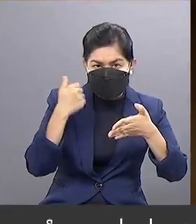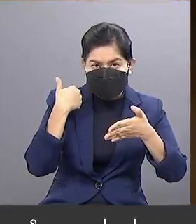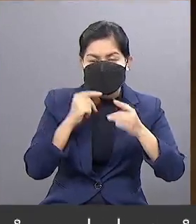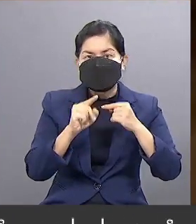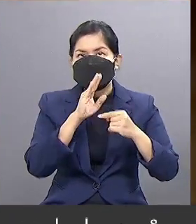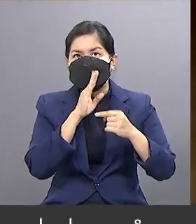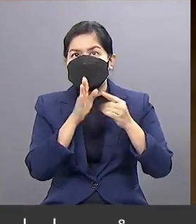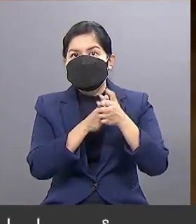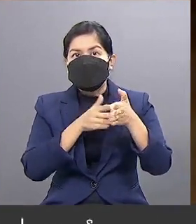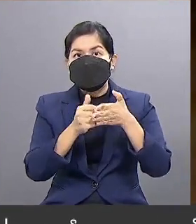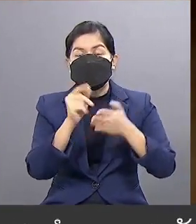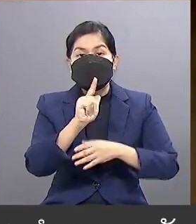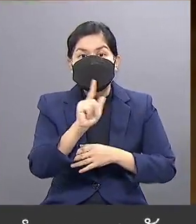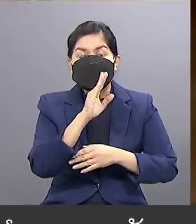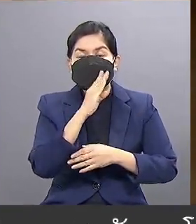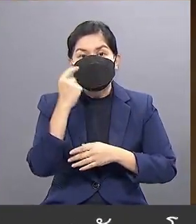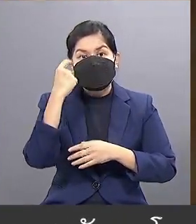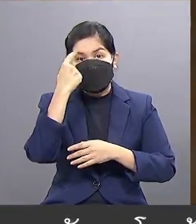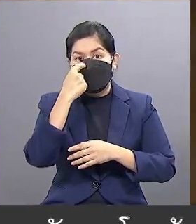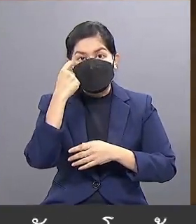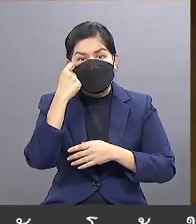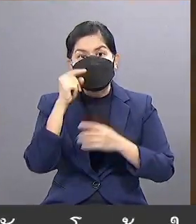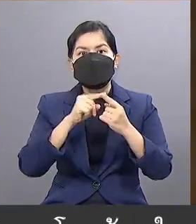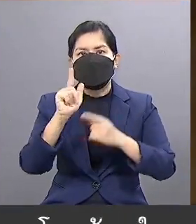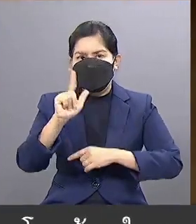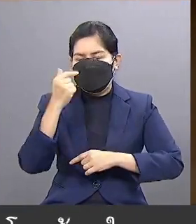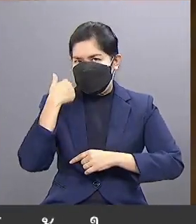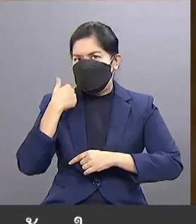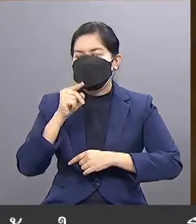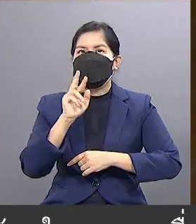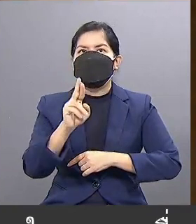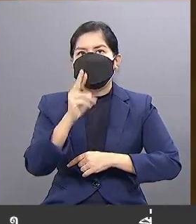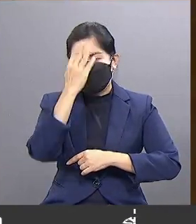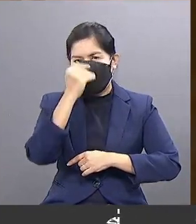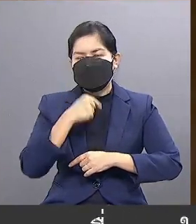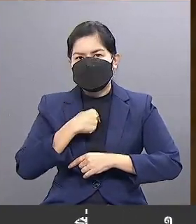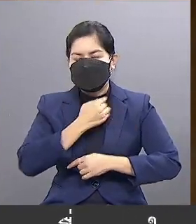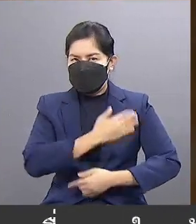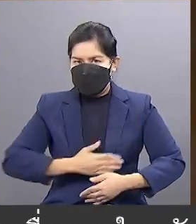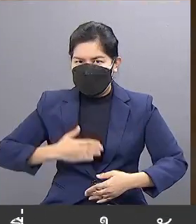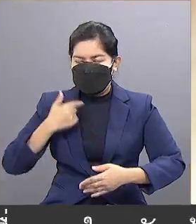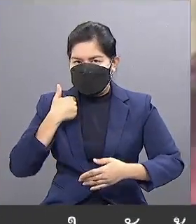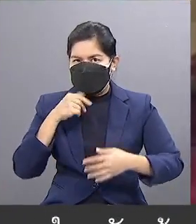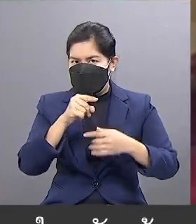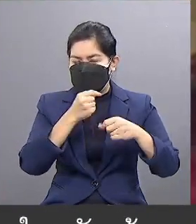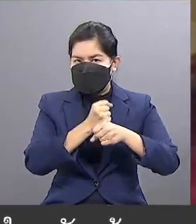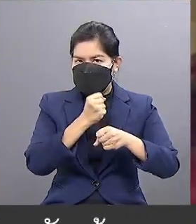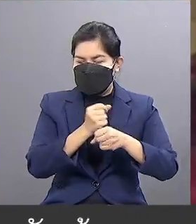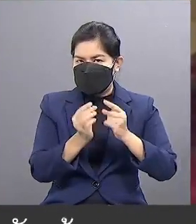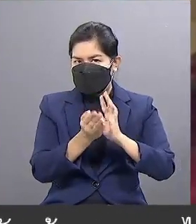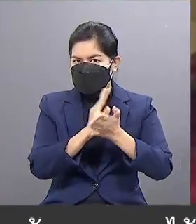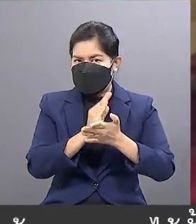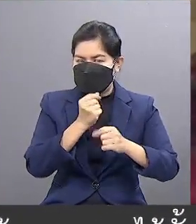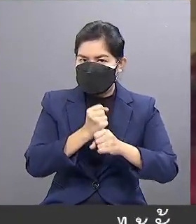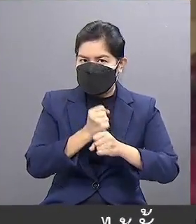สีขาวของเรานะคะเราต้องชวนคิดฉุกคิดเลยนะคะว่าร่างกายของเรามีการทำงานที่เปลี่ยนไปหรือเปล่าโดยเฉพาะอย่างยิ่ง